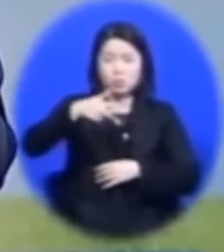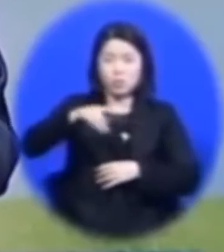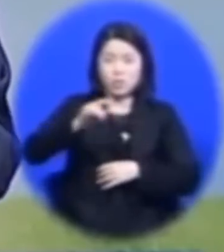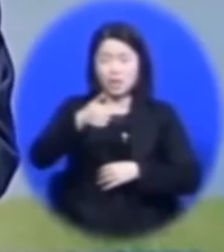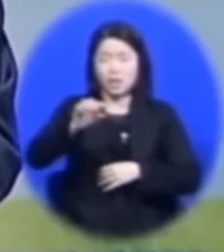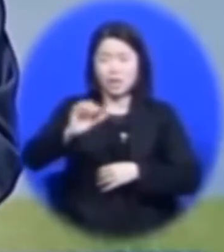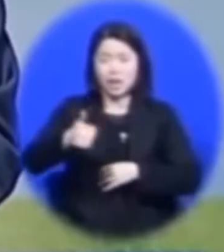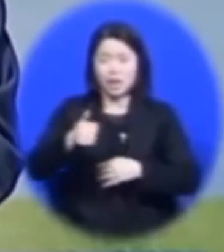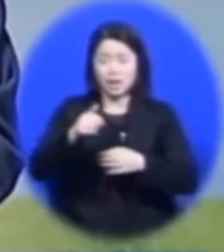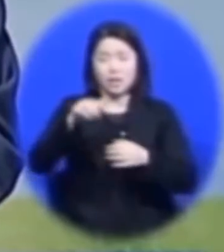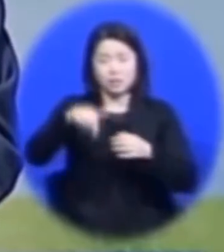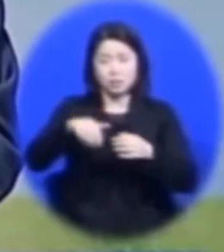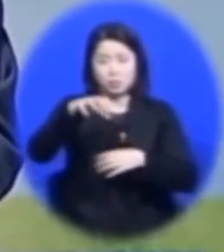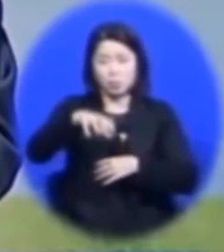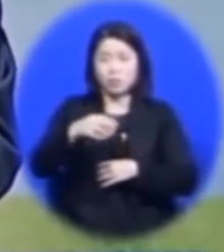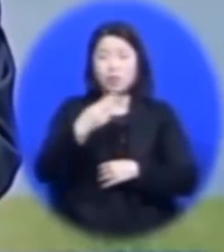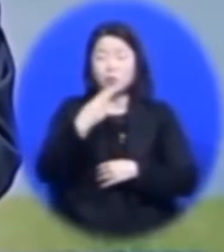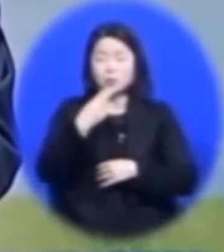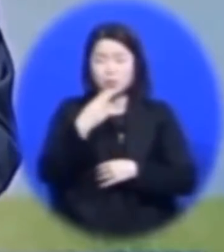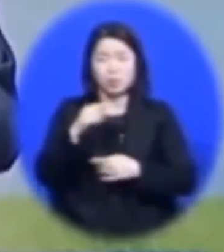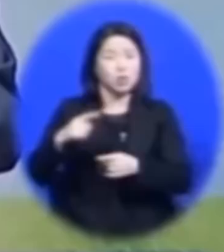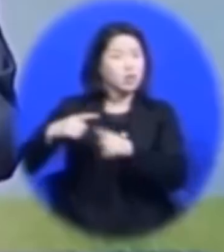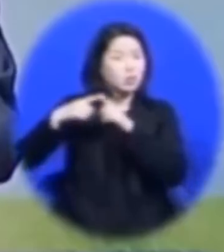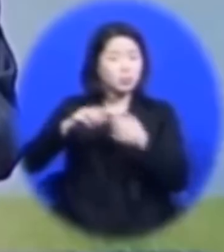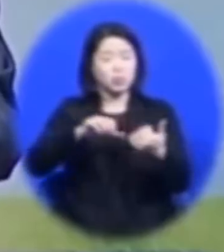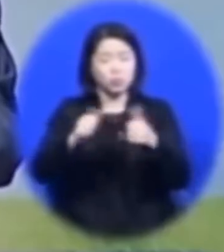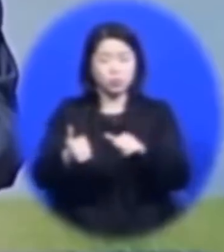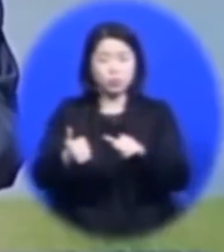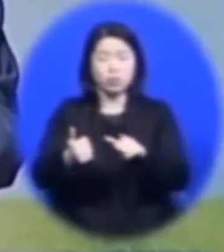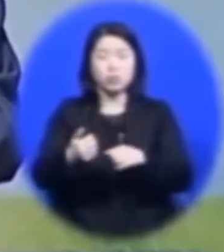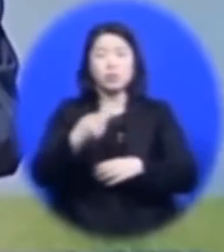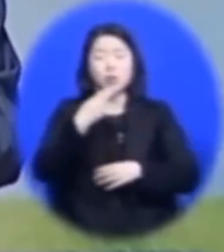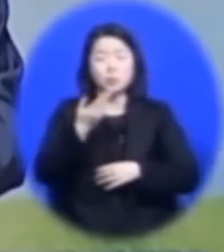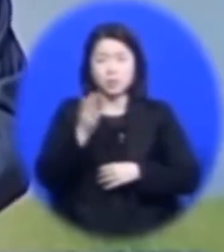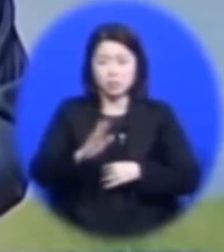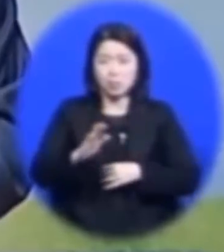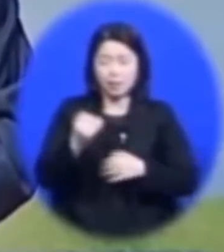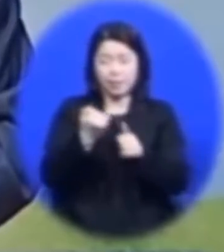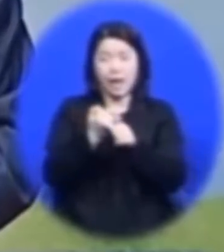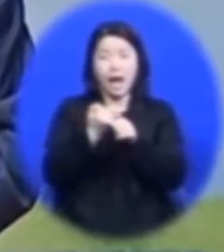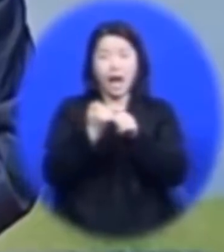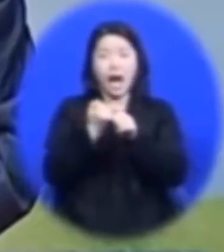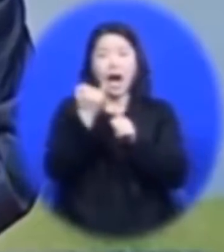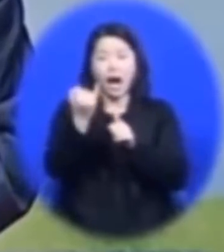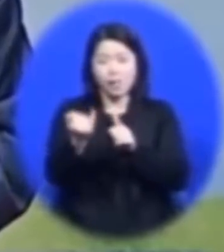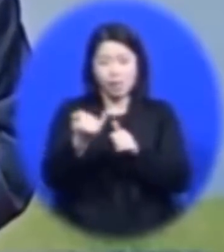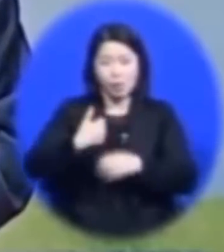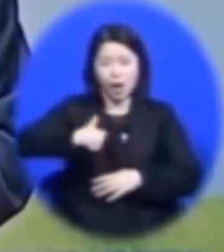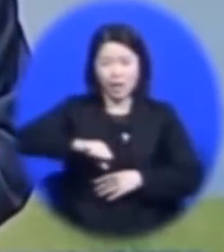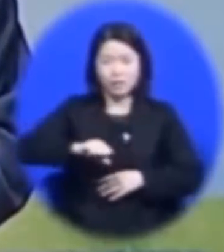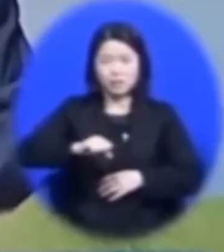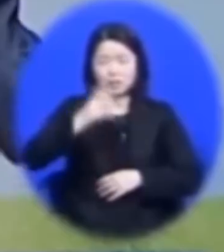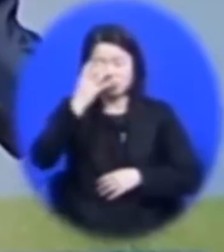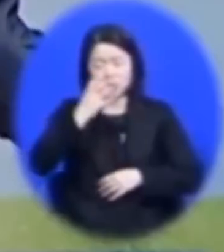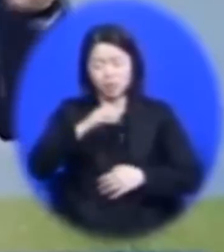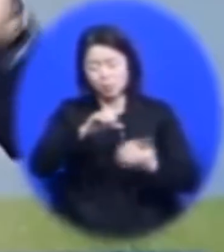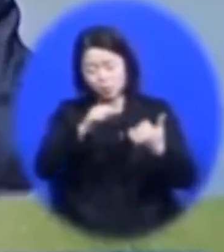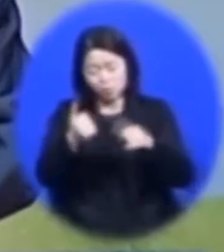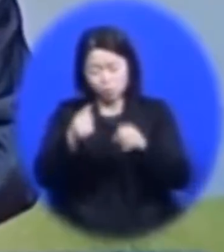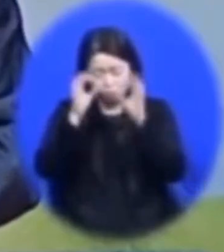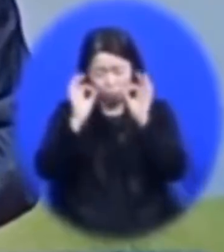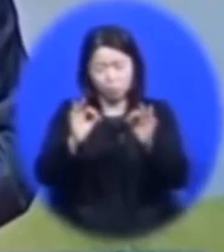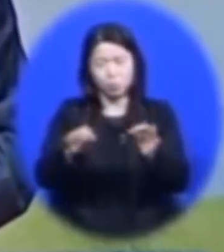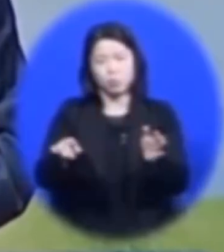순교는 피했지만 아 아내와 아들이 비참하게 죽은 모습을 와서 보고는 믿음을